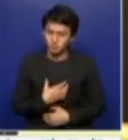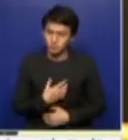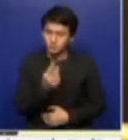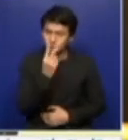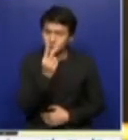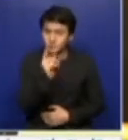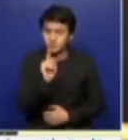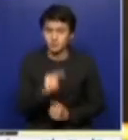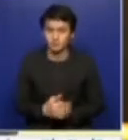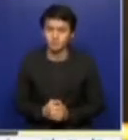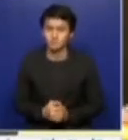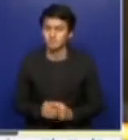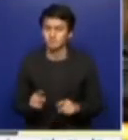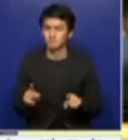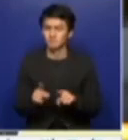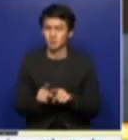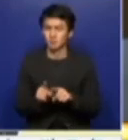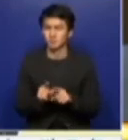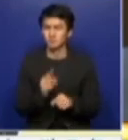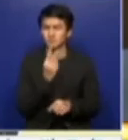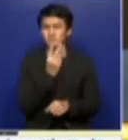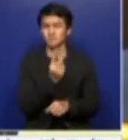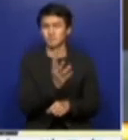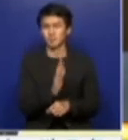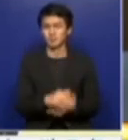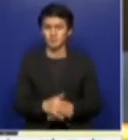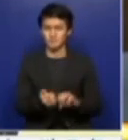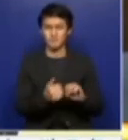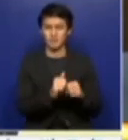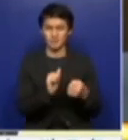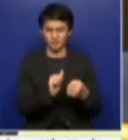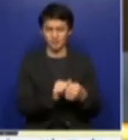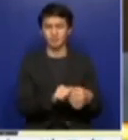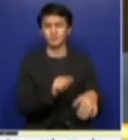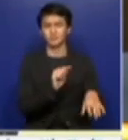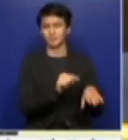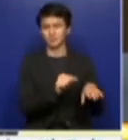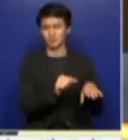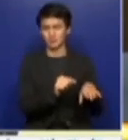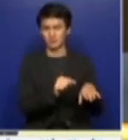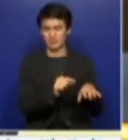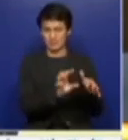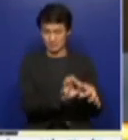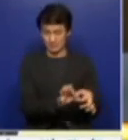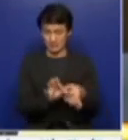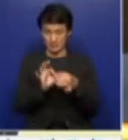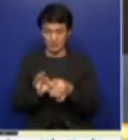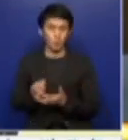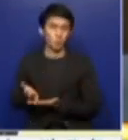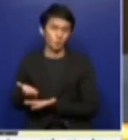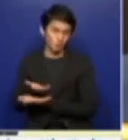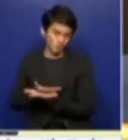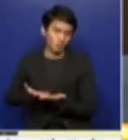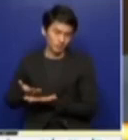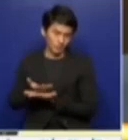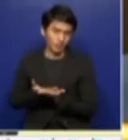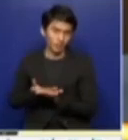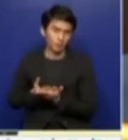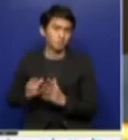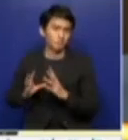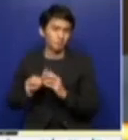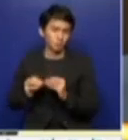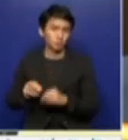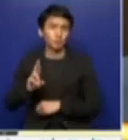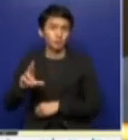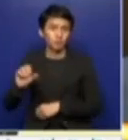เป็นการไม่สมควรที่จะนำปัญหานี้มาพิจารณาในที่ประชุมรัฐสภา